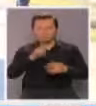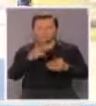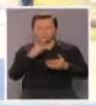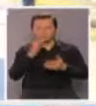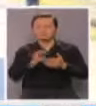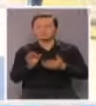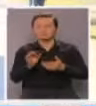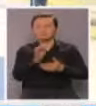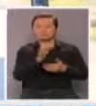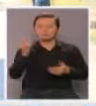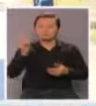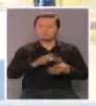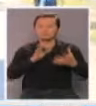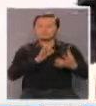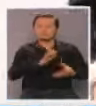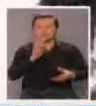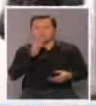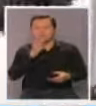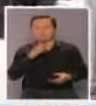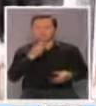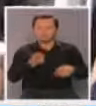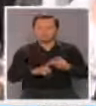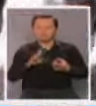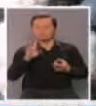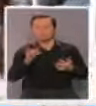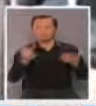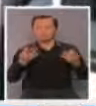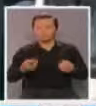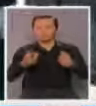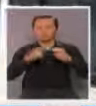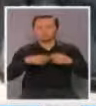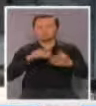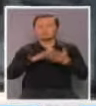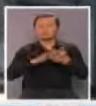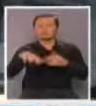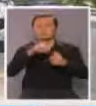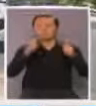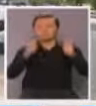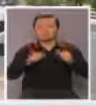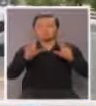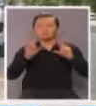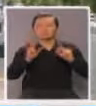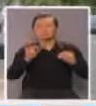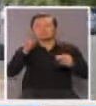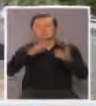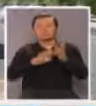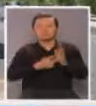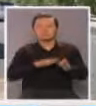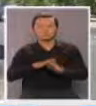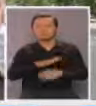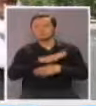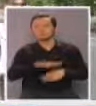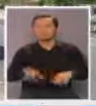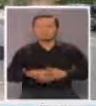могли узнавать время прибытия нужного им маршрута. Но сегодняшнее состояние информационных табло, обещавших большие возможности,